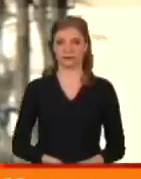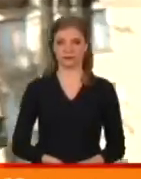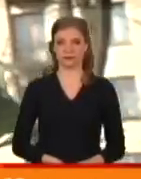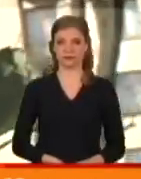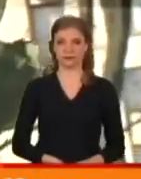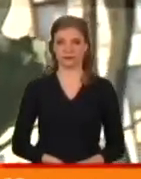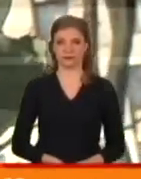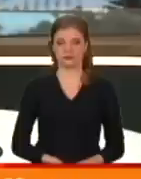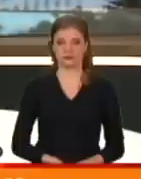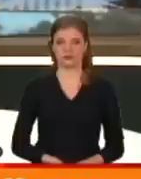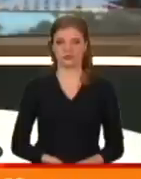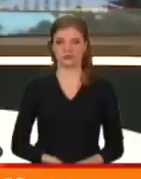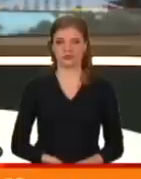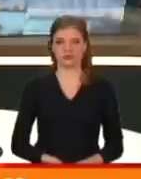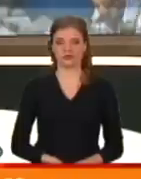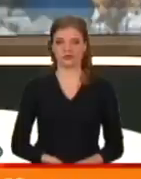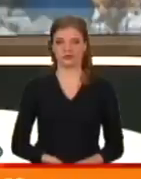програма «Вікна», СТБ.